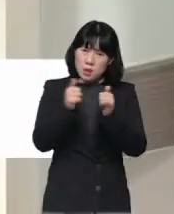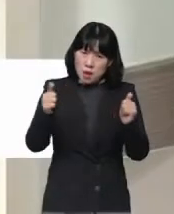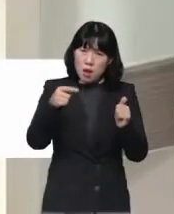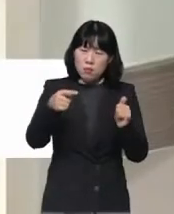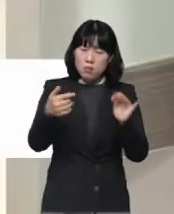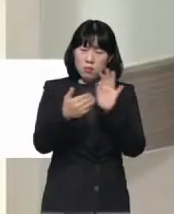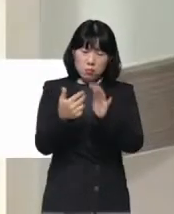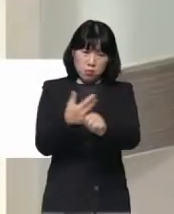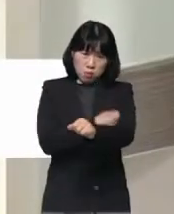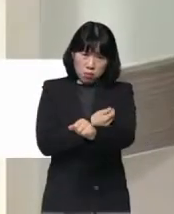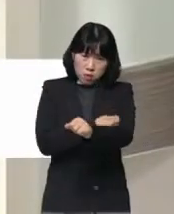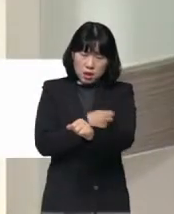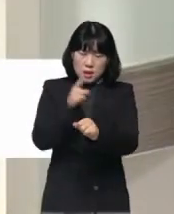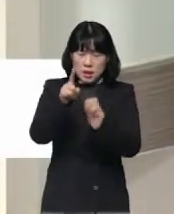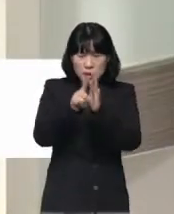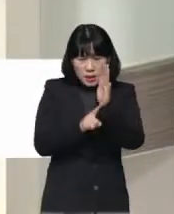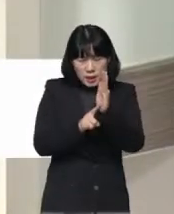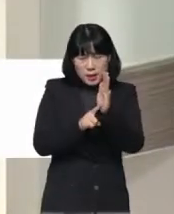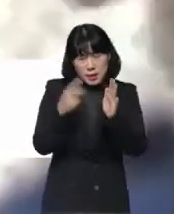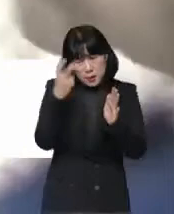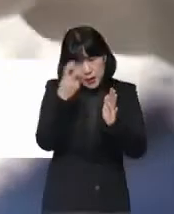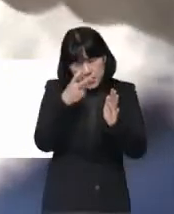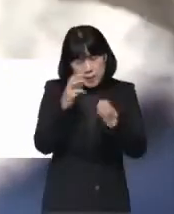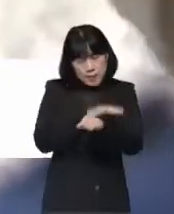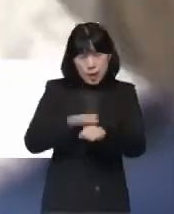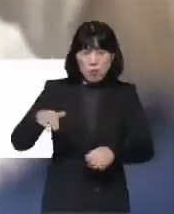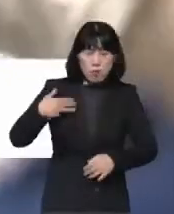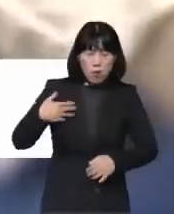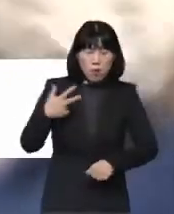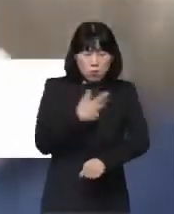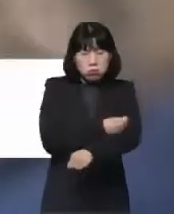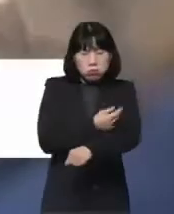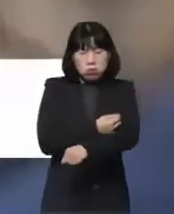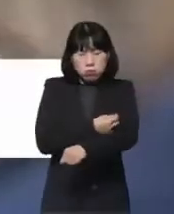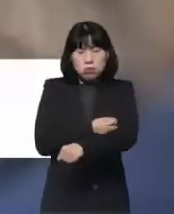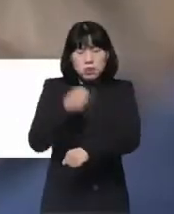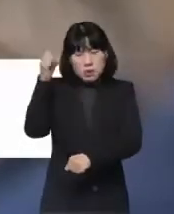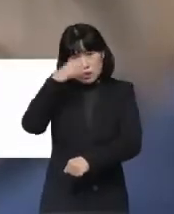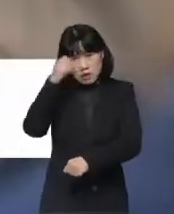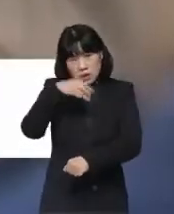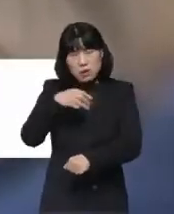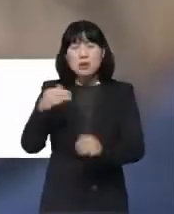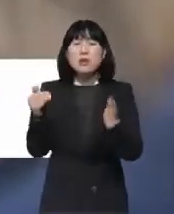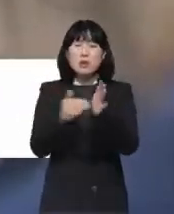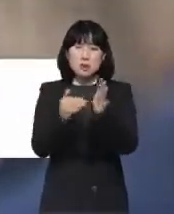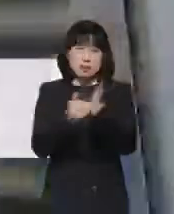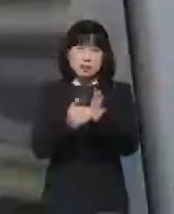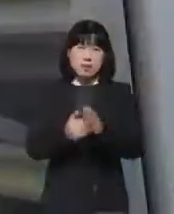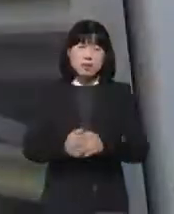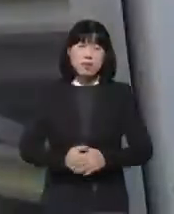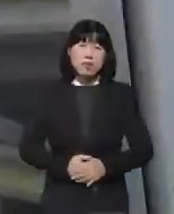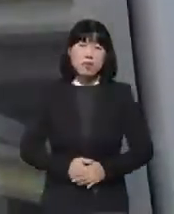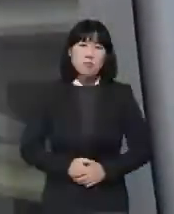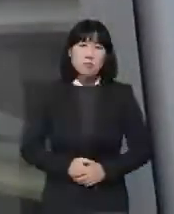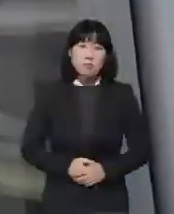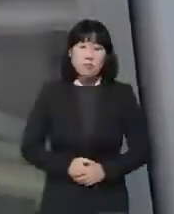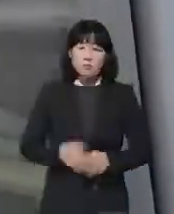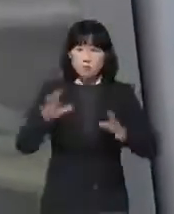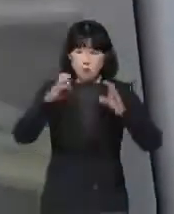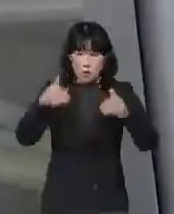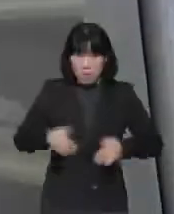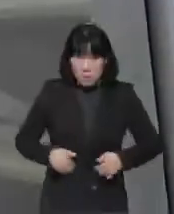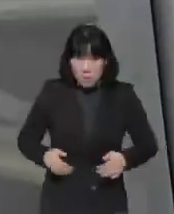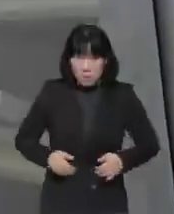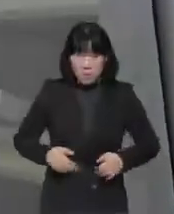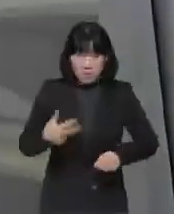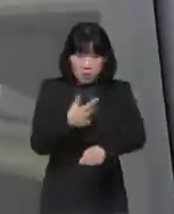인원이 콜드체인 관리 실태를 제대로 알지 못한 채 생백신을 접종받았습니다. 국가 필수